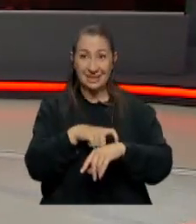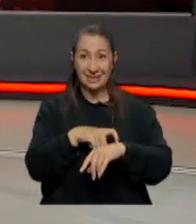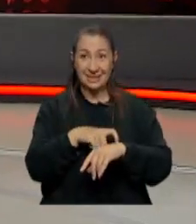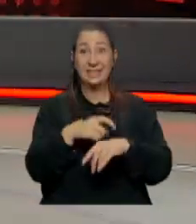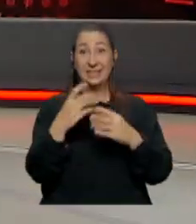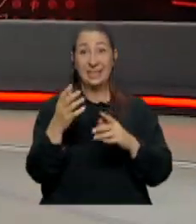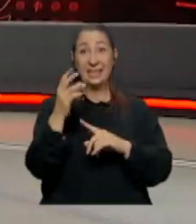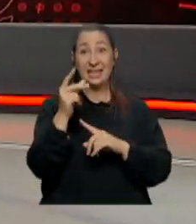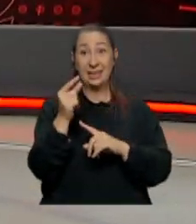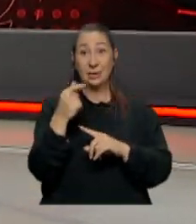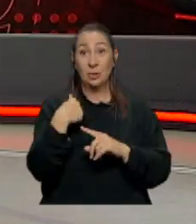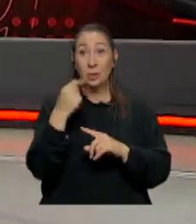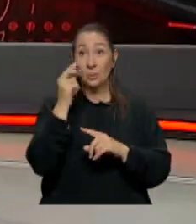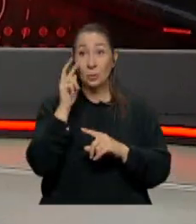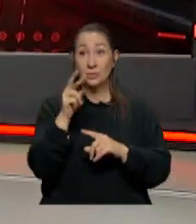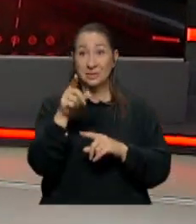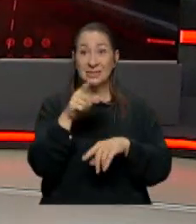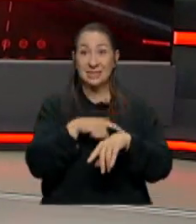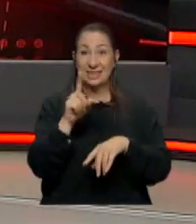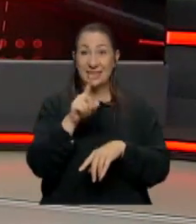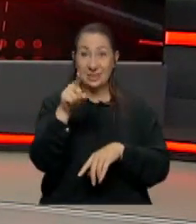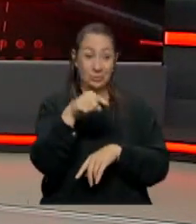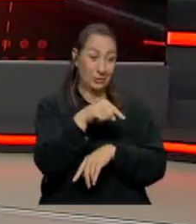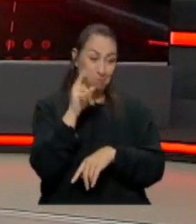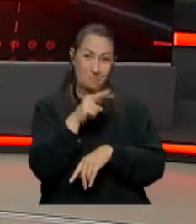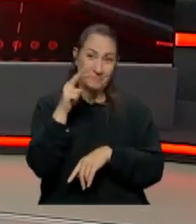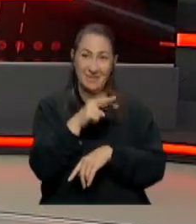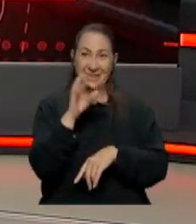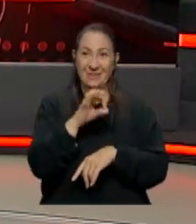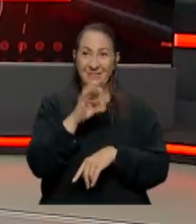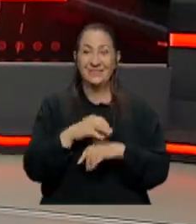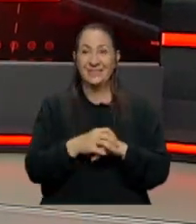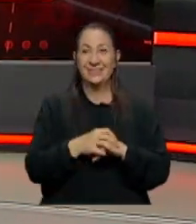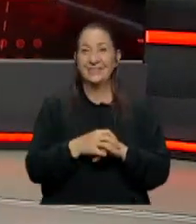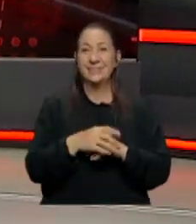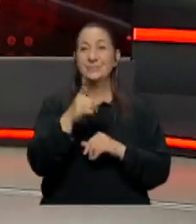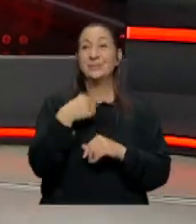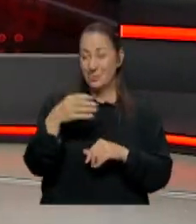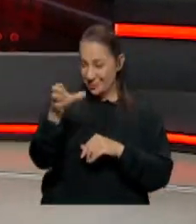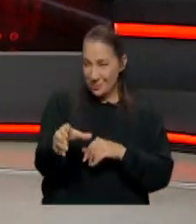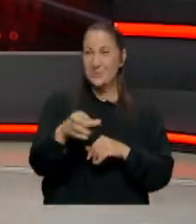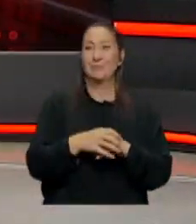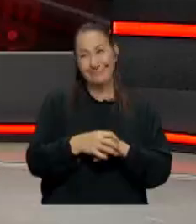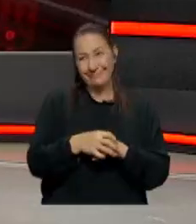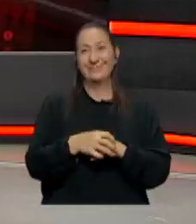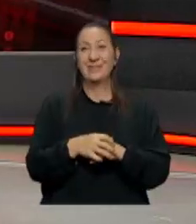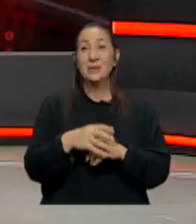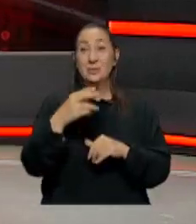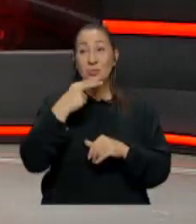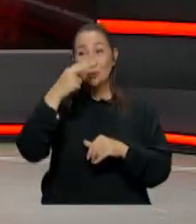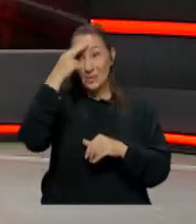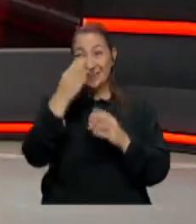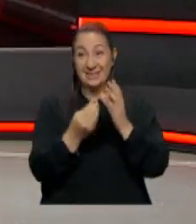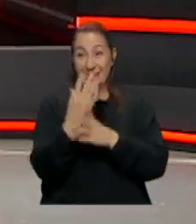ki İlker'in gözüme takılıp duruyor İlker'in Çalar saati de burada bu arada bunu da koyuyorum buraya Cuma